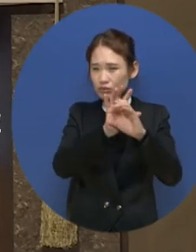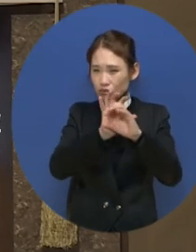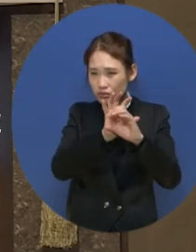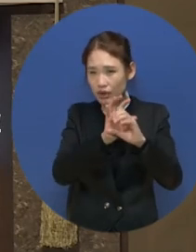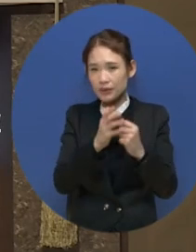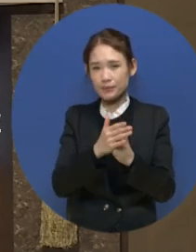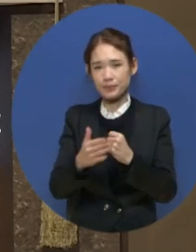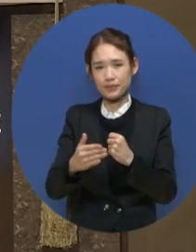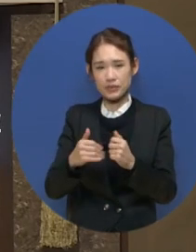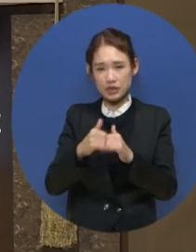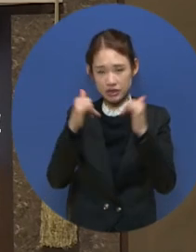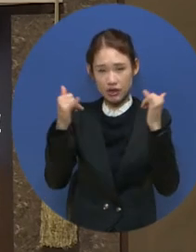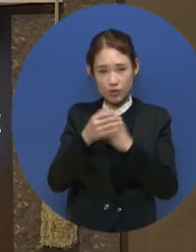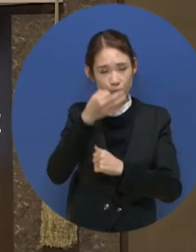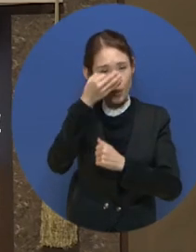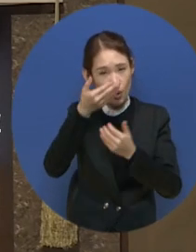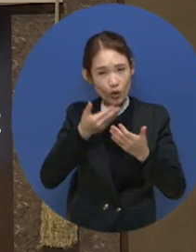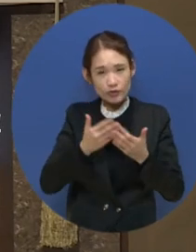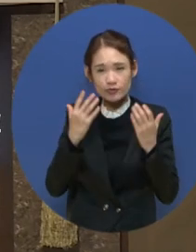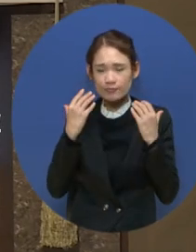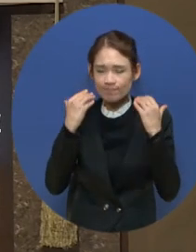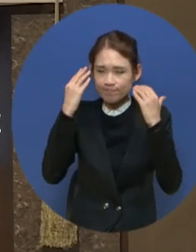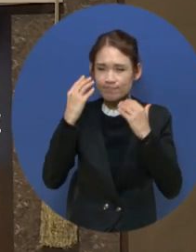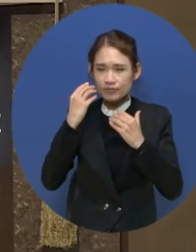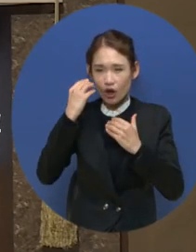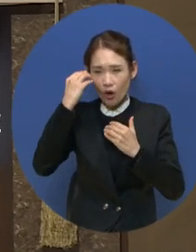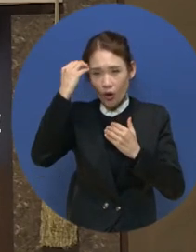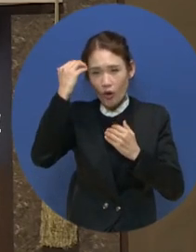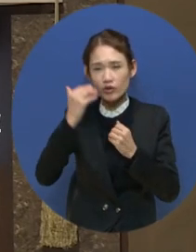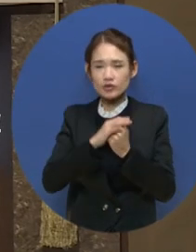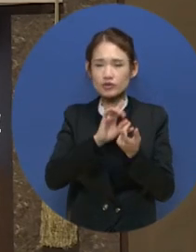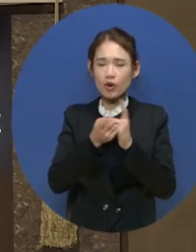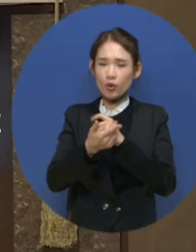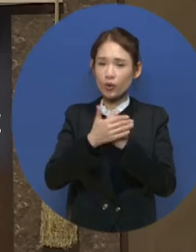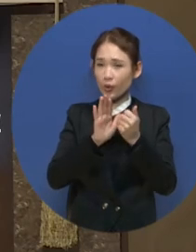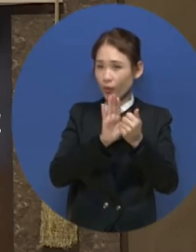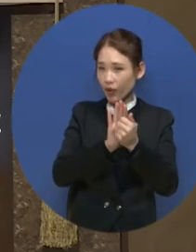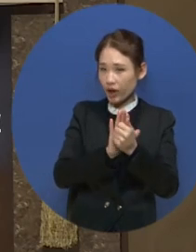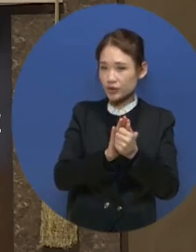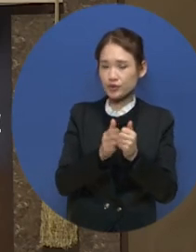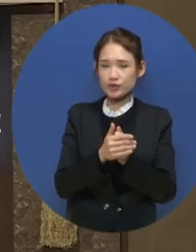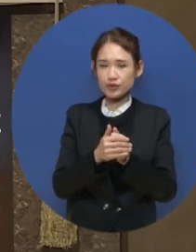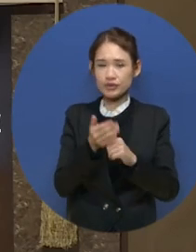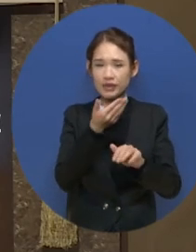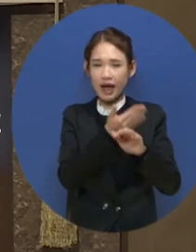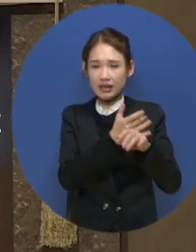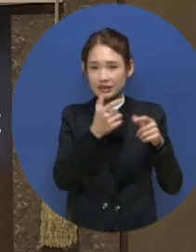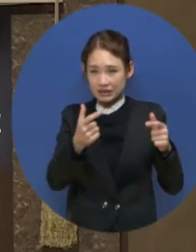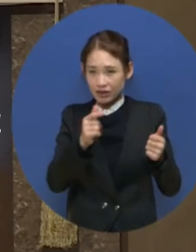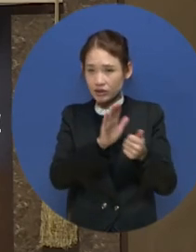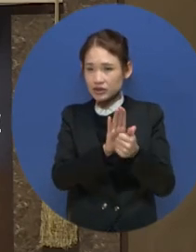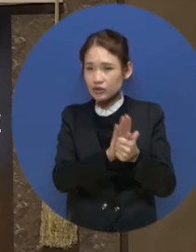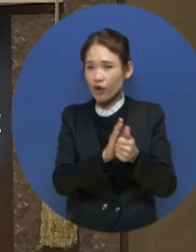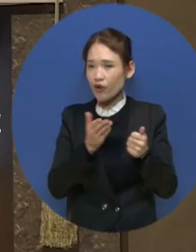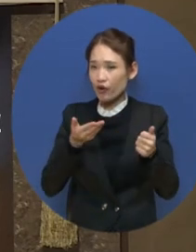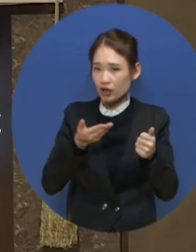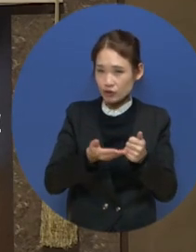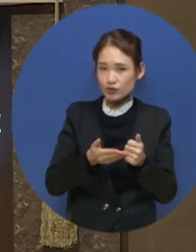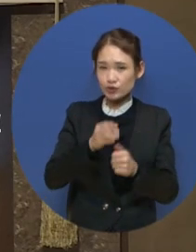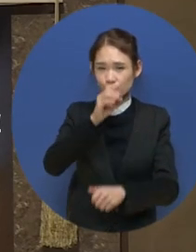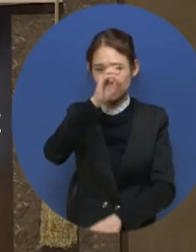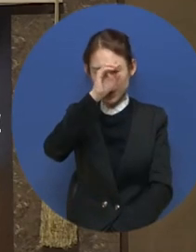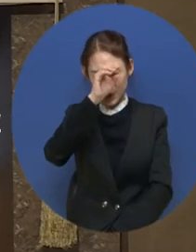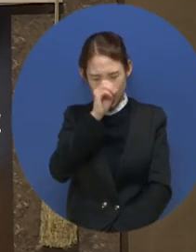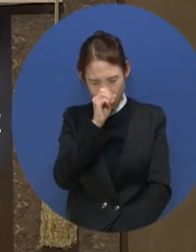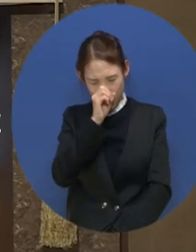우리 사회가 보여준 그런 성숙된 서로 상부상조 하고 또 타 지역이 를 지원하는 이런 좋은 그런